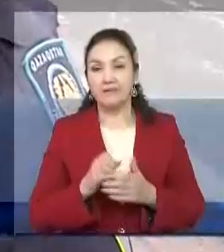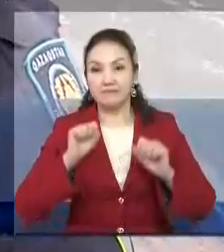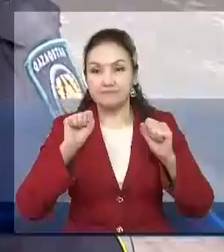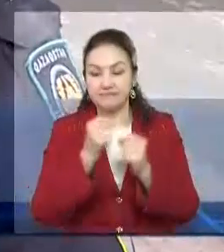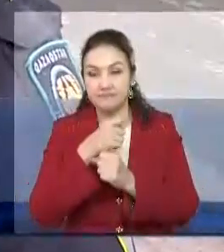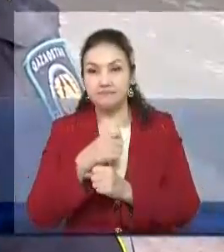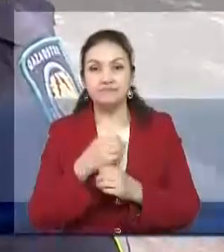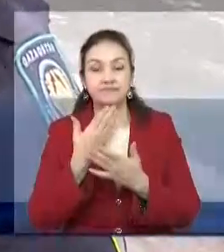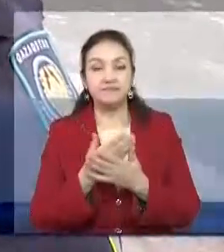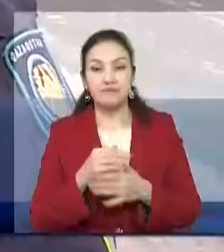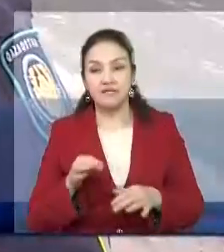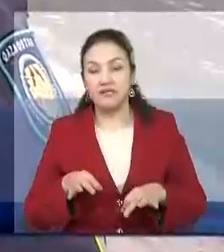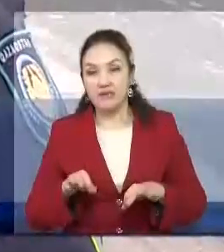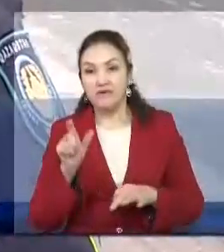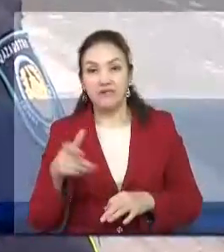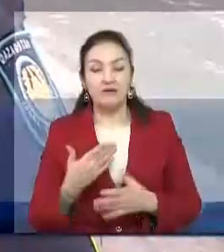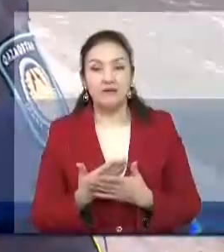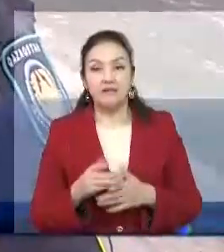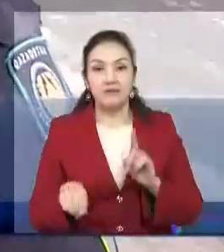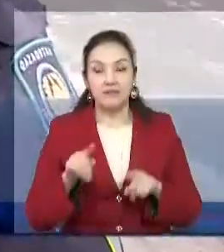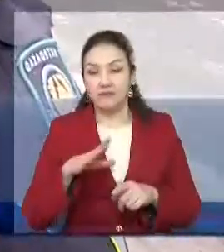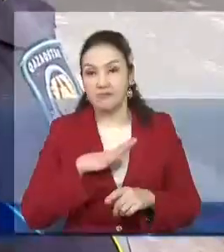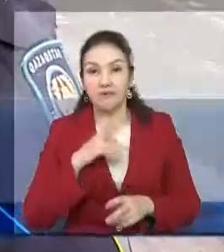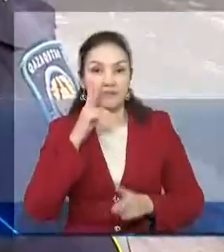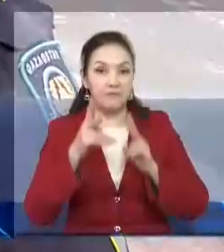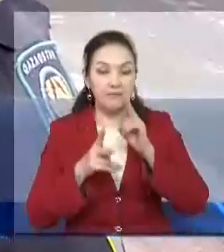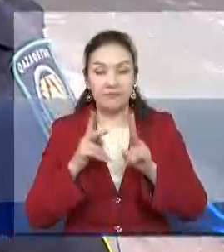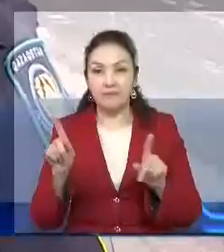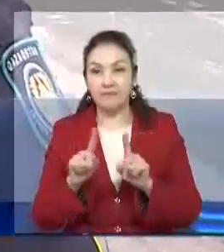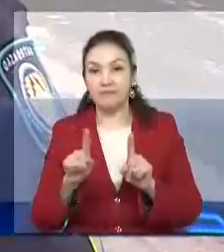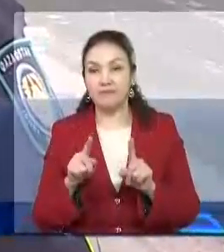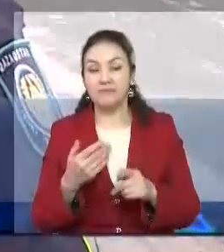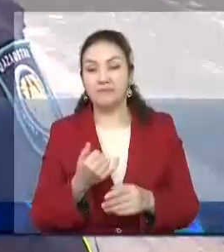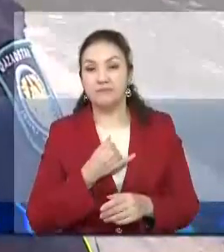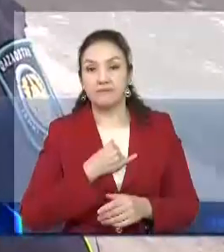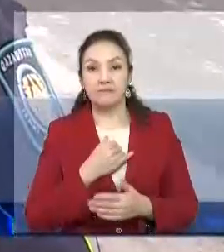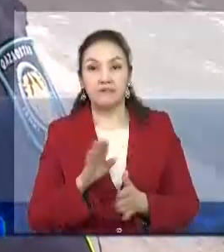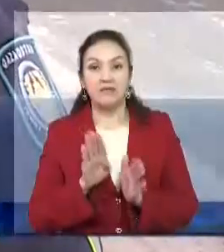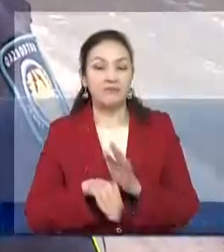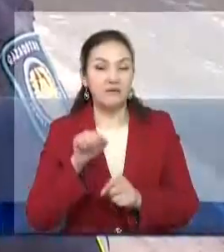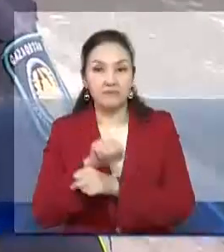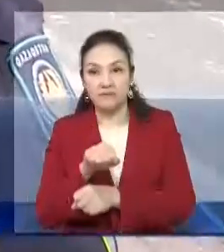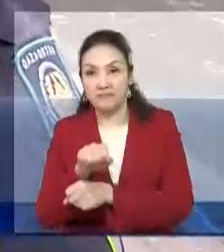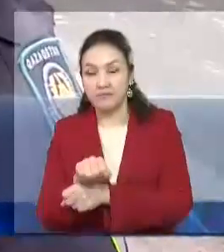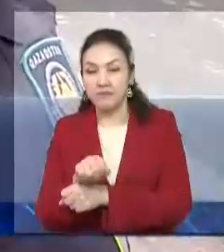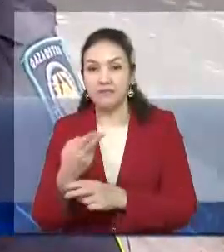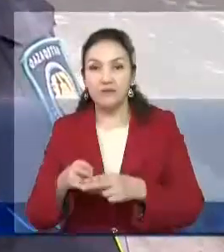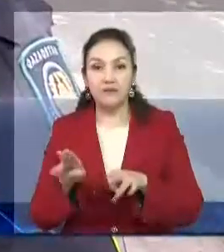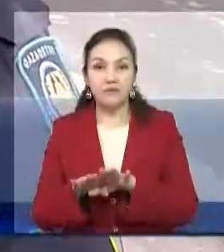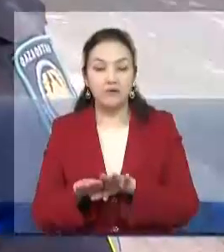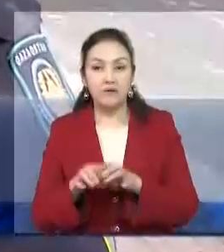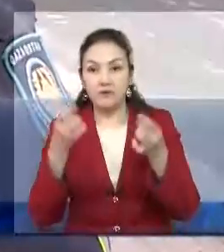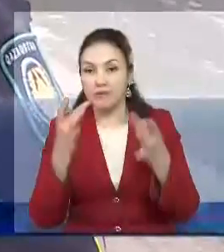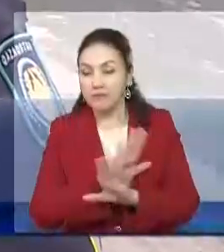морозы, водители иногда, ну, так говорим, жалуются, то, что нас без причин останавливаем. Но это тоже не, ну,